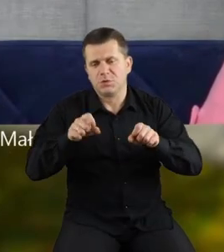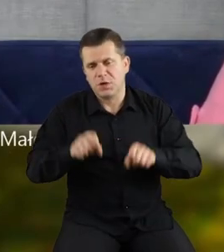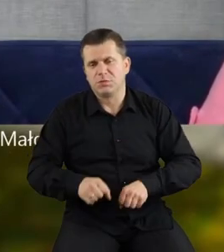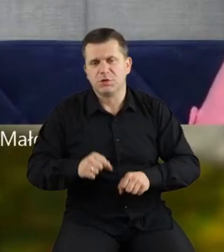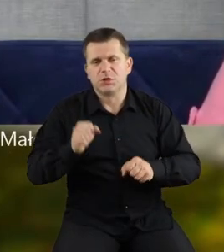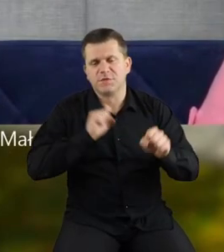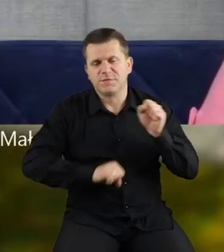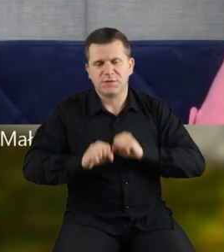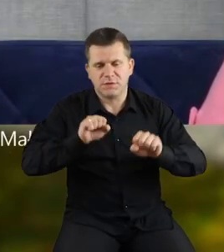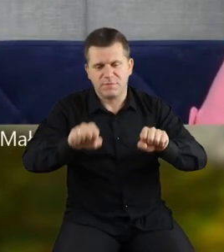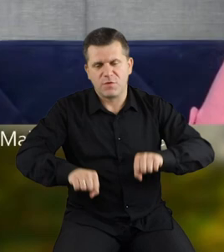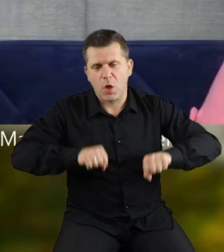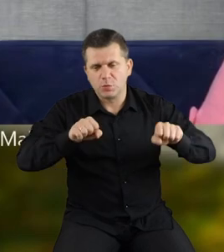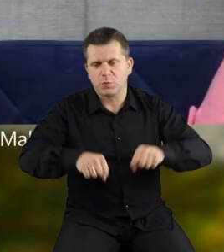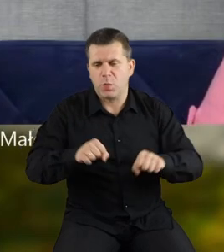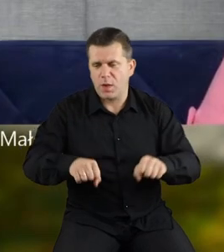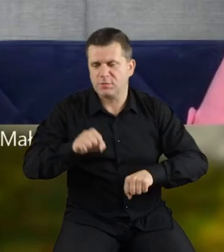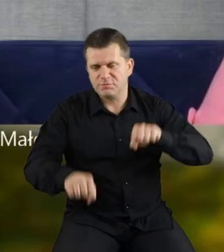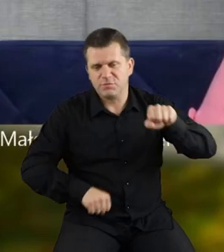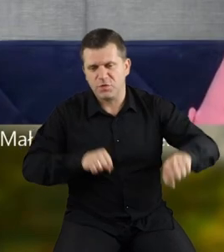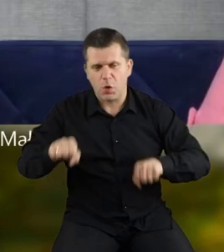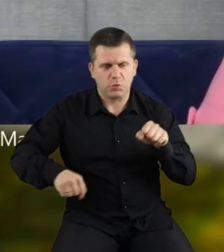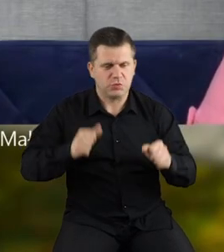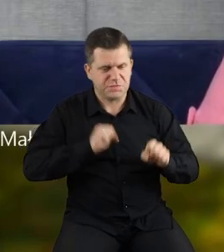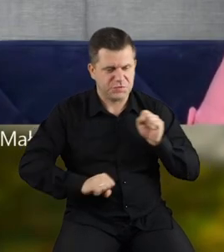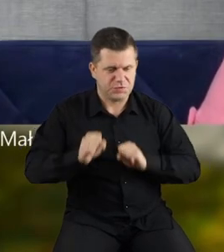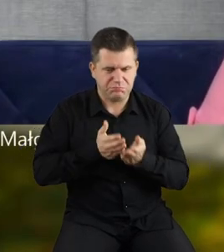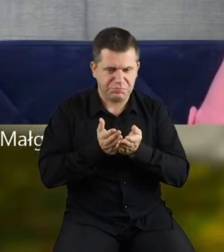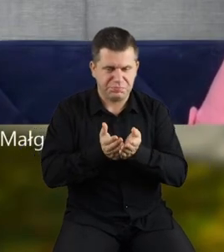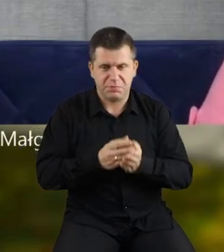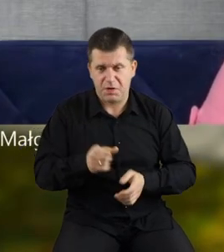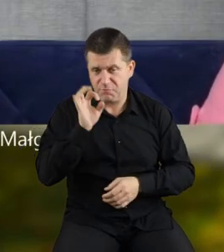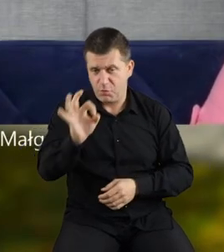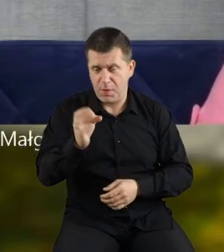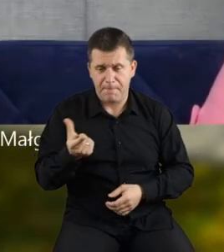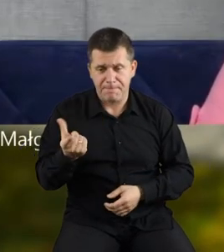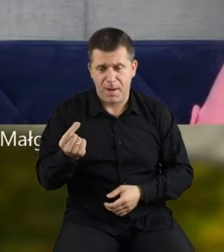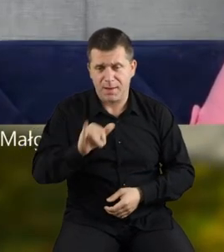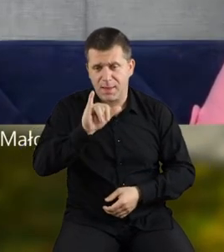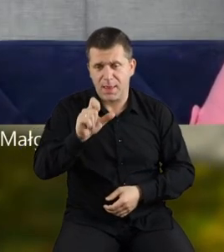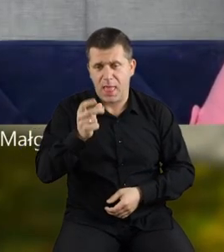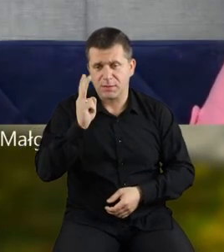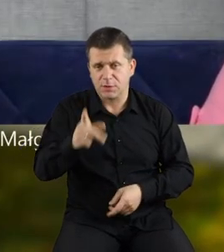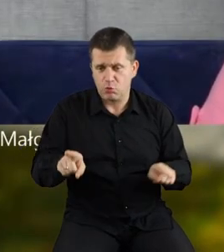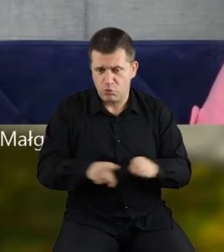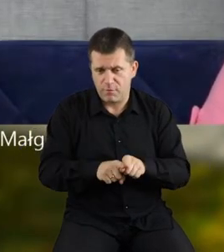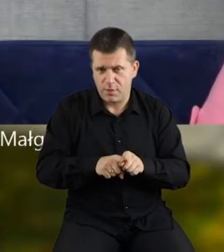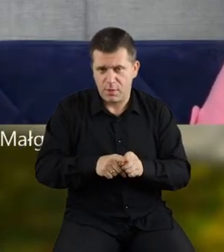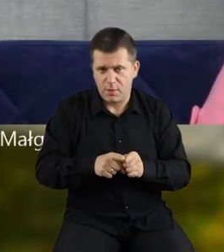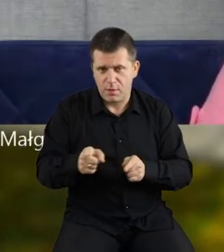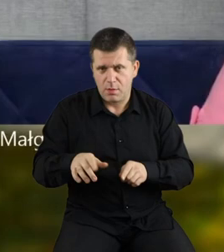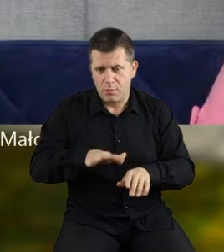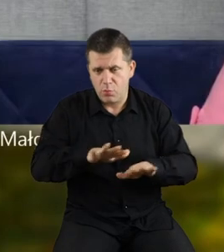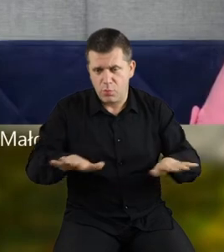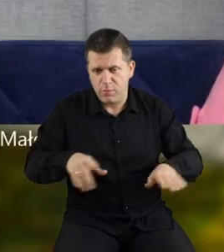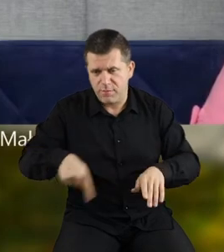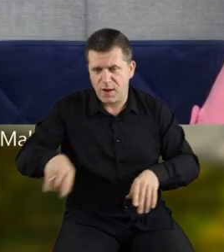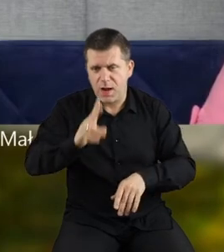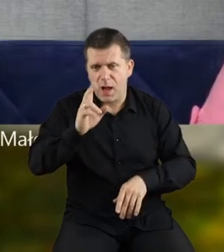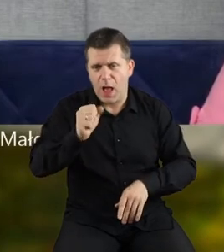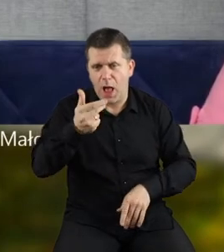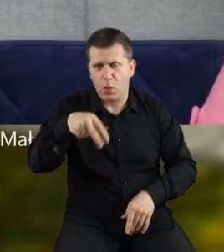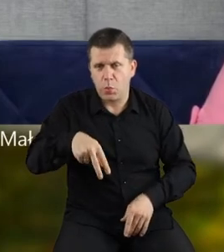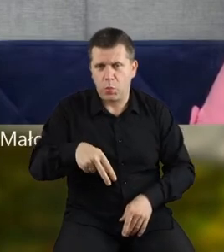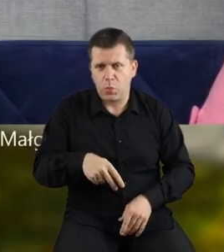i ćwiczy na sucho wiosłowanie. Czy ma to coś wspólnego z tym, że twój partner Jacek również pływa w kanu? To kanu